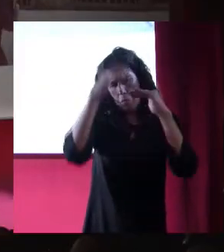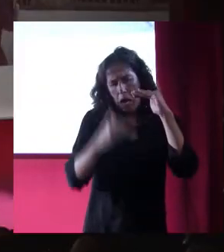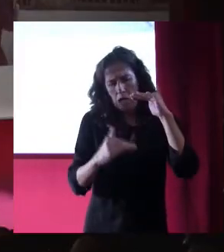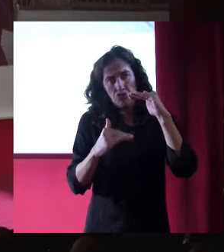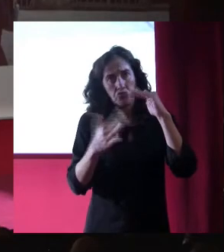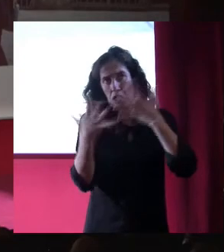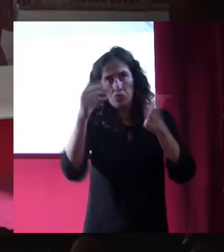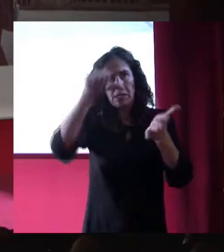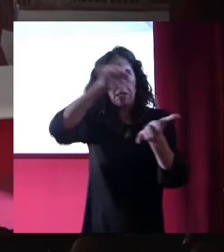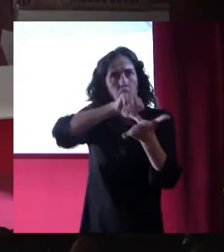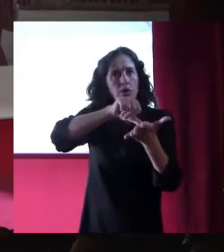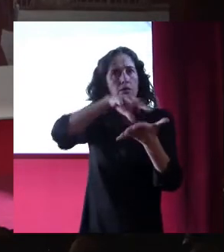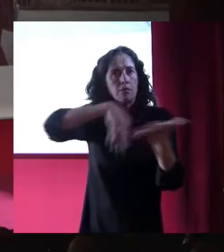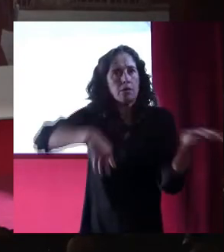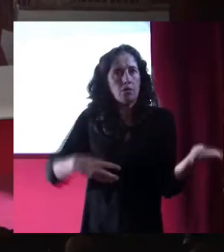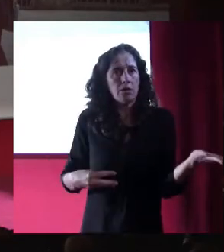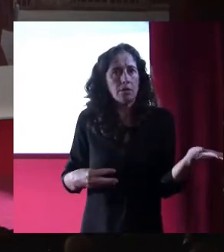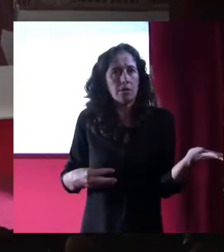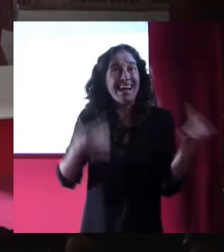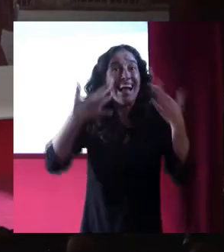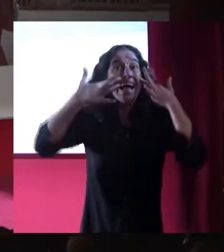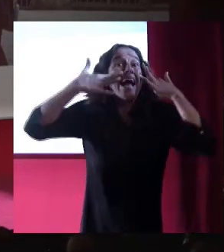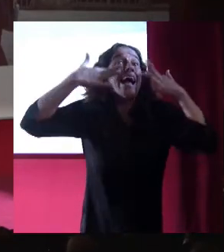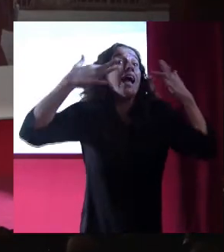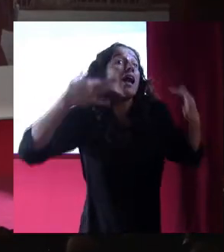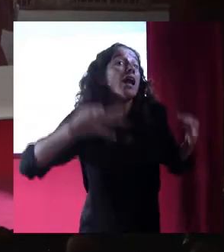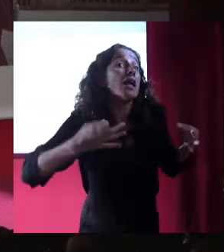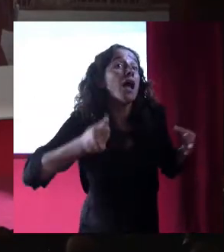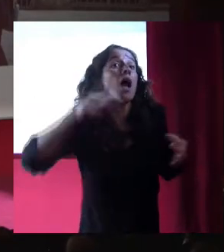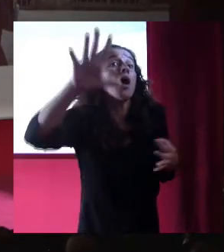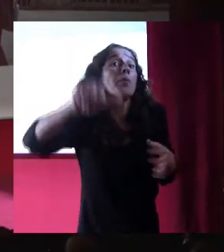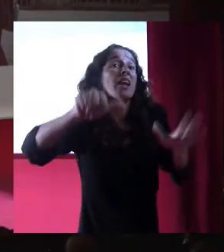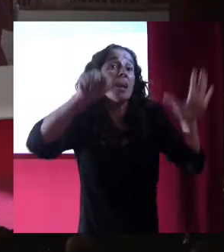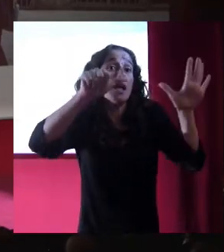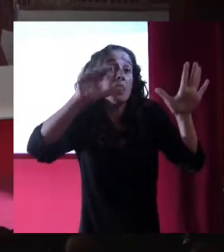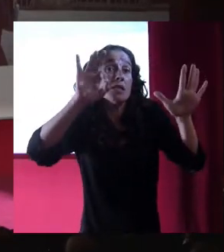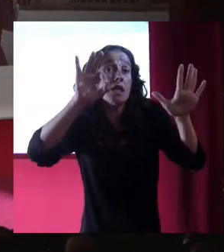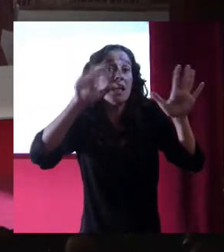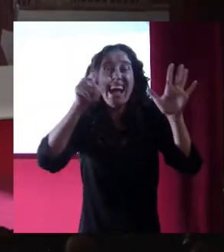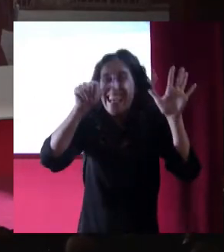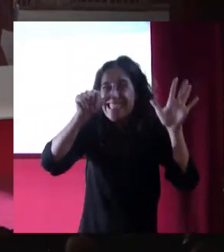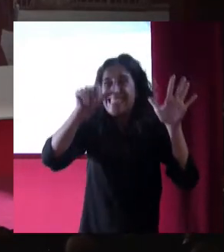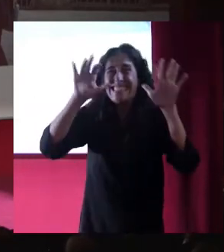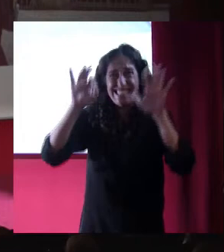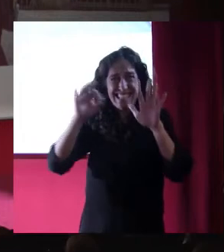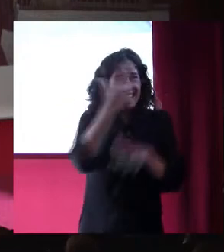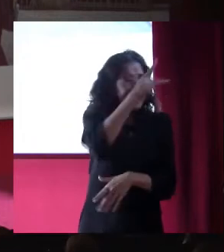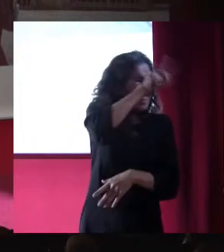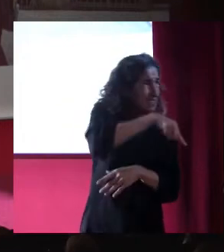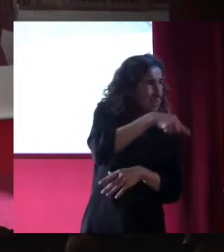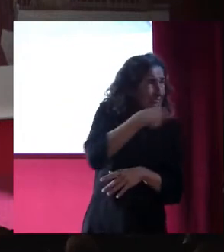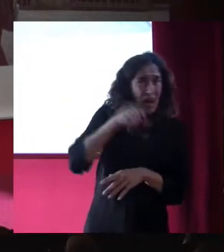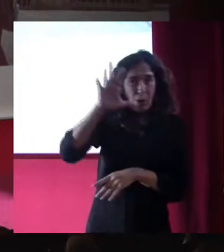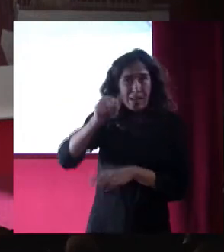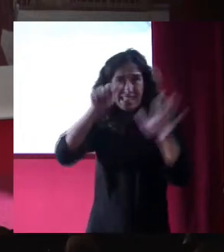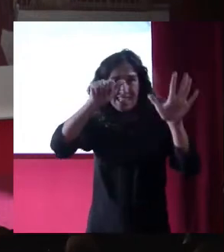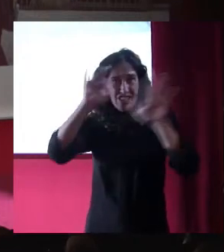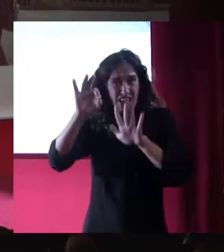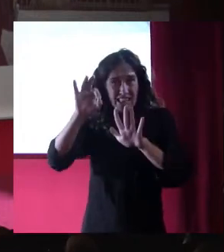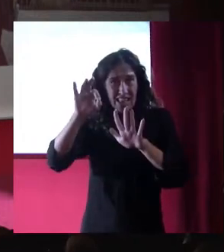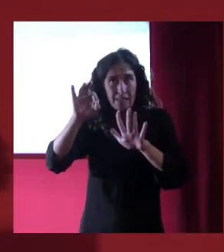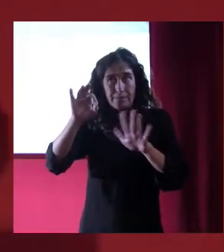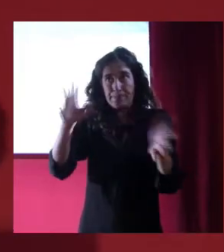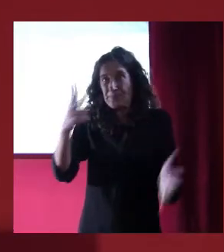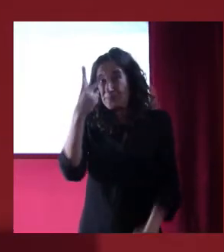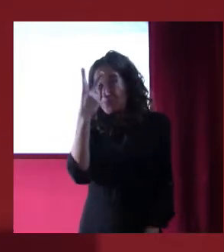ciutat. I la realitat és que en compraran 60, 60 de més de 3.000, un